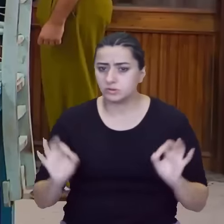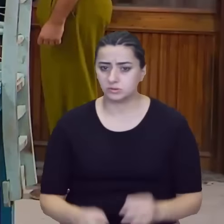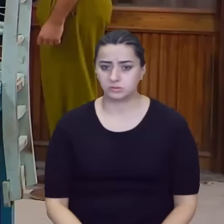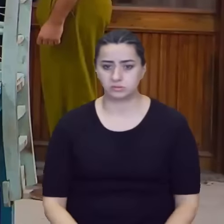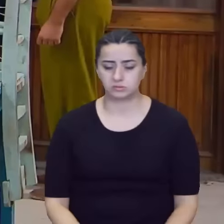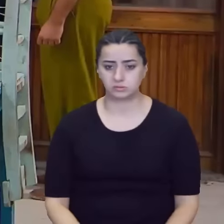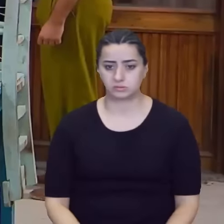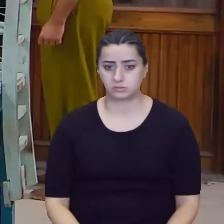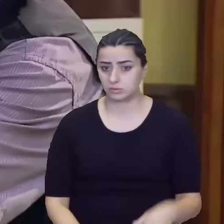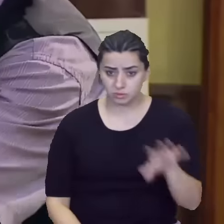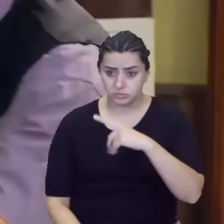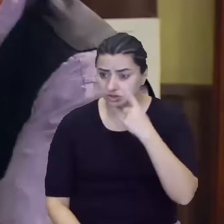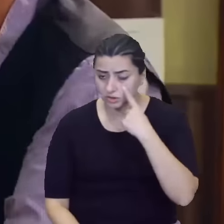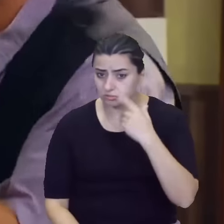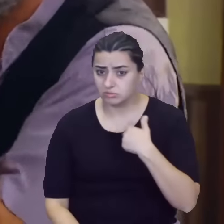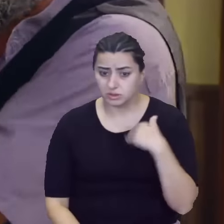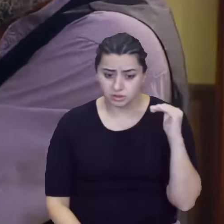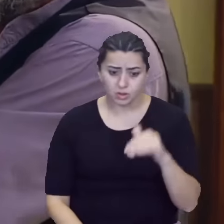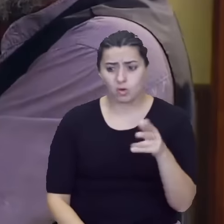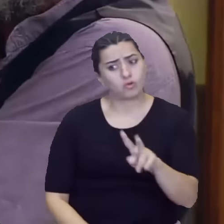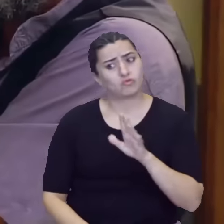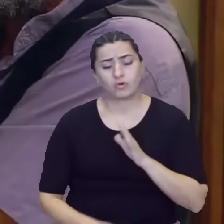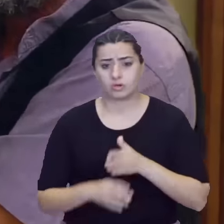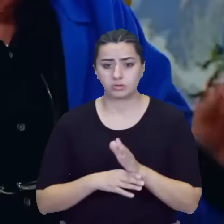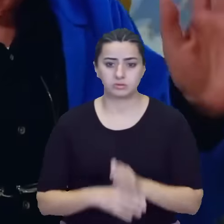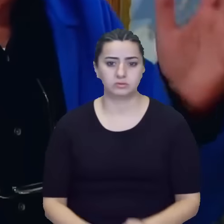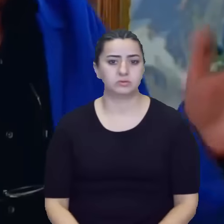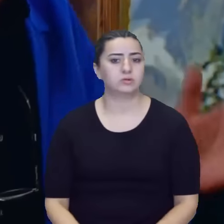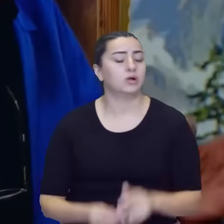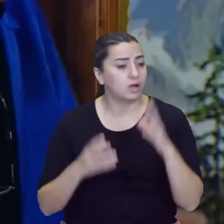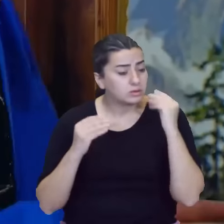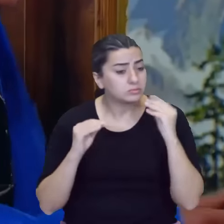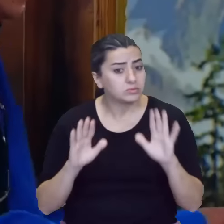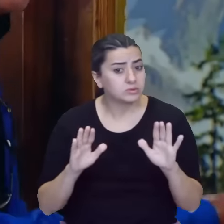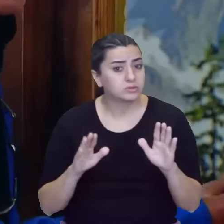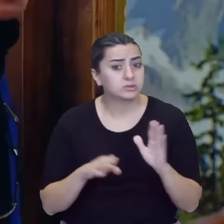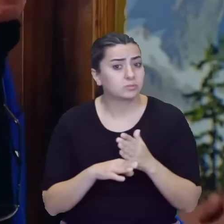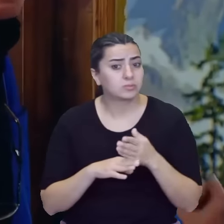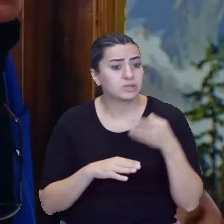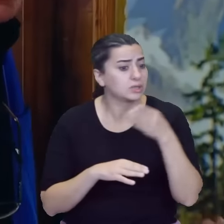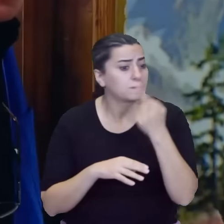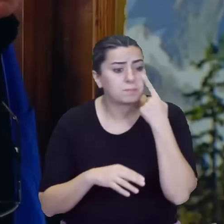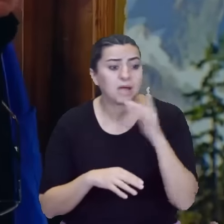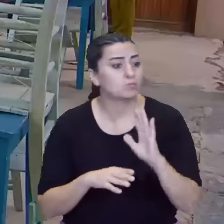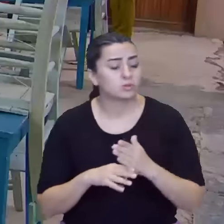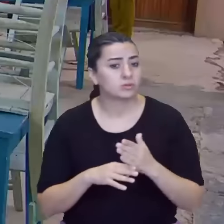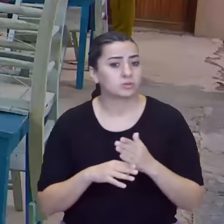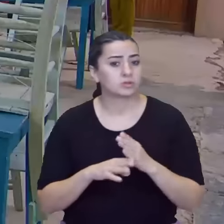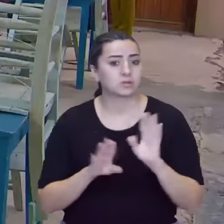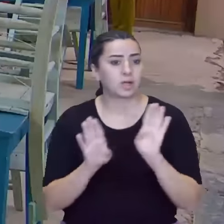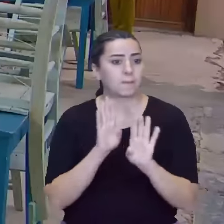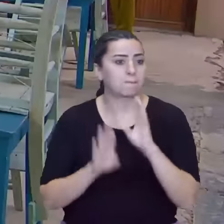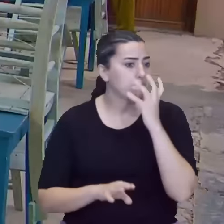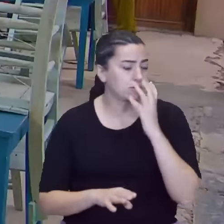ya? Ama gördünüz, şahitsiniz değil mi? Ben geldiğimde ölüydü vallahi. Ya tamam abiciğim, anladım da ya niye içeri girip bakmıyoruz onu anlamıyorum. Niye